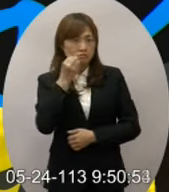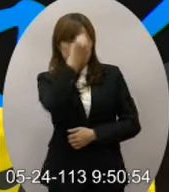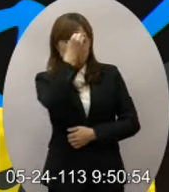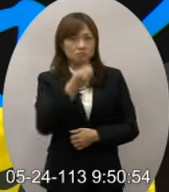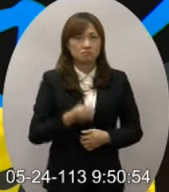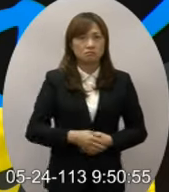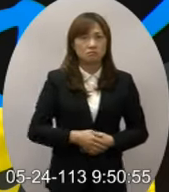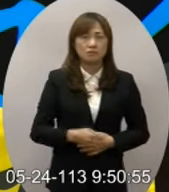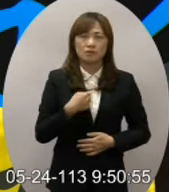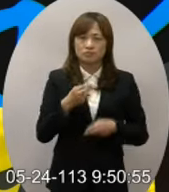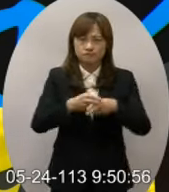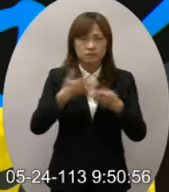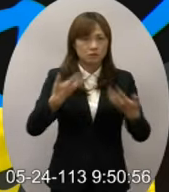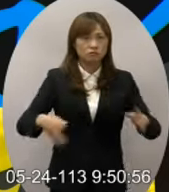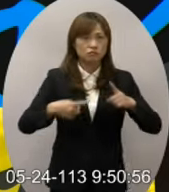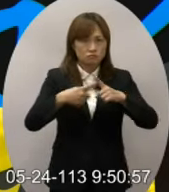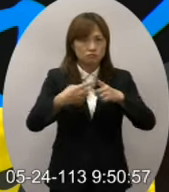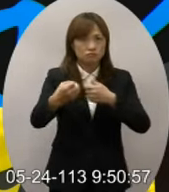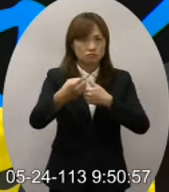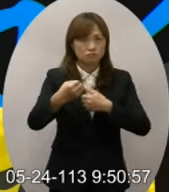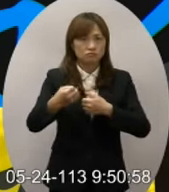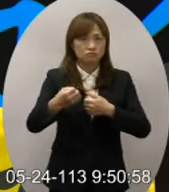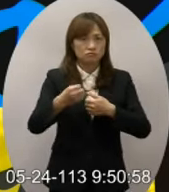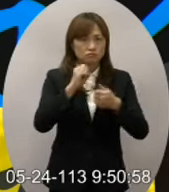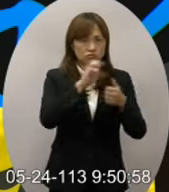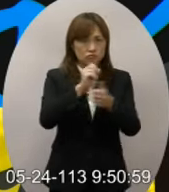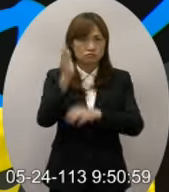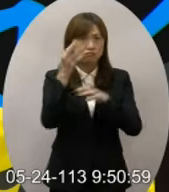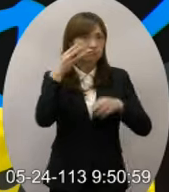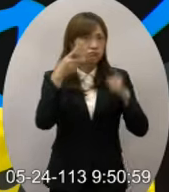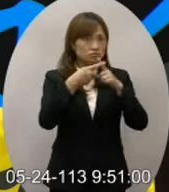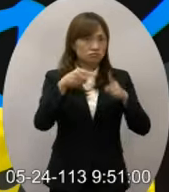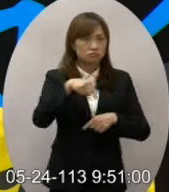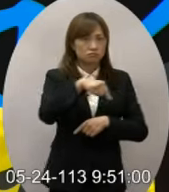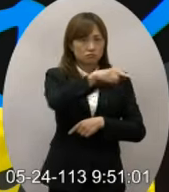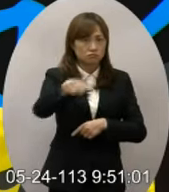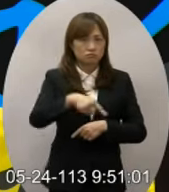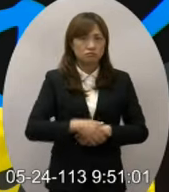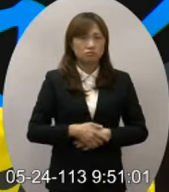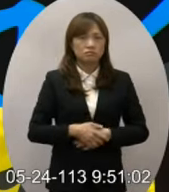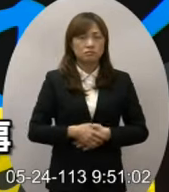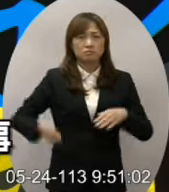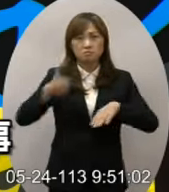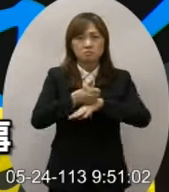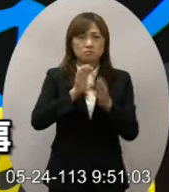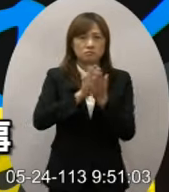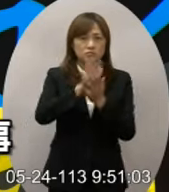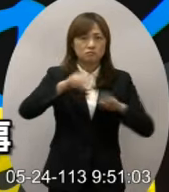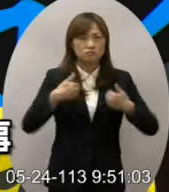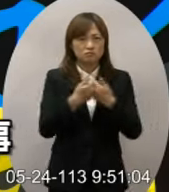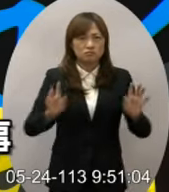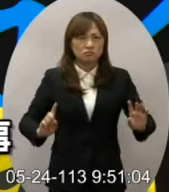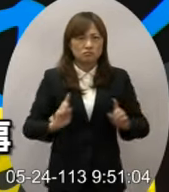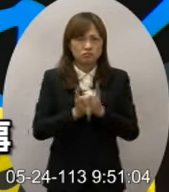信也有很多人告诉我们所有从政人员说当家不闹事，可是没